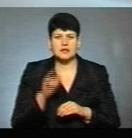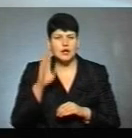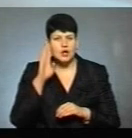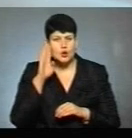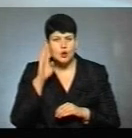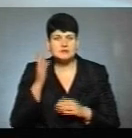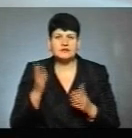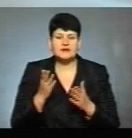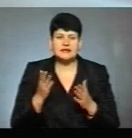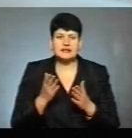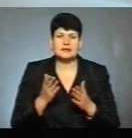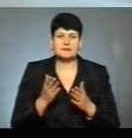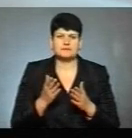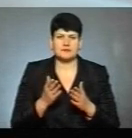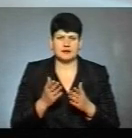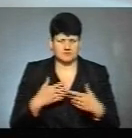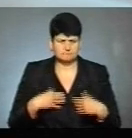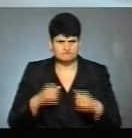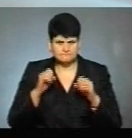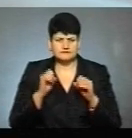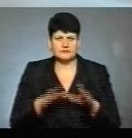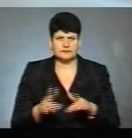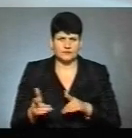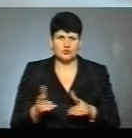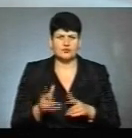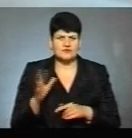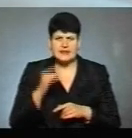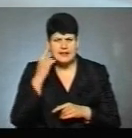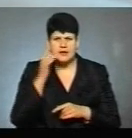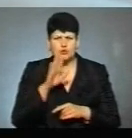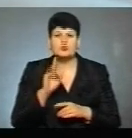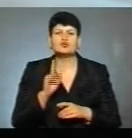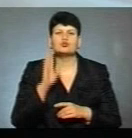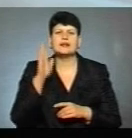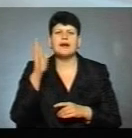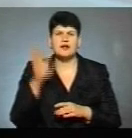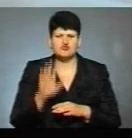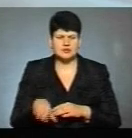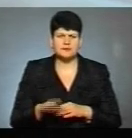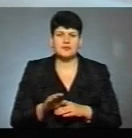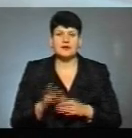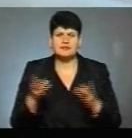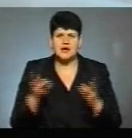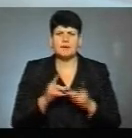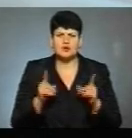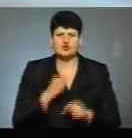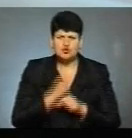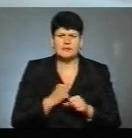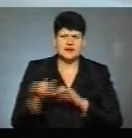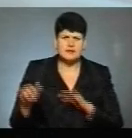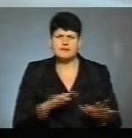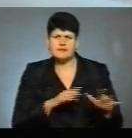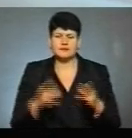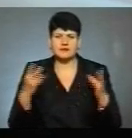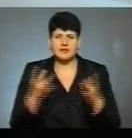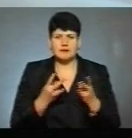котрі були такі відчайдушні, готові. Ну, не думали, що там буде далі, але треба щось робити, діяти. Знаєте,